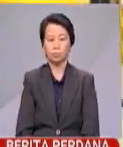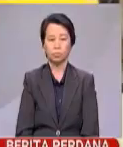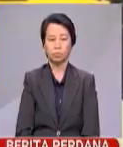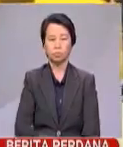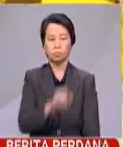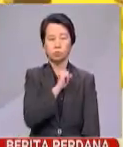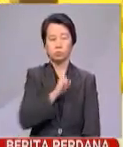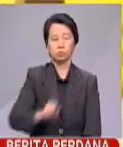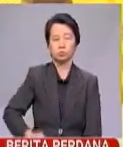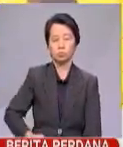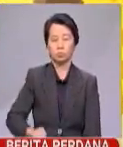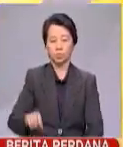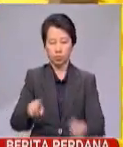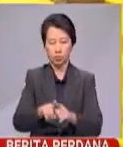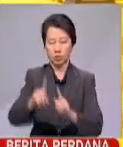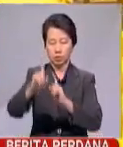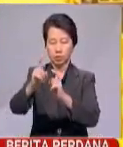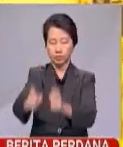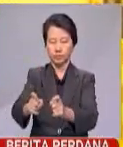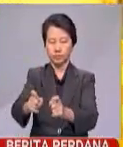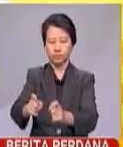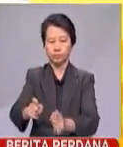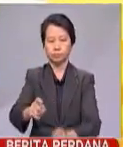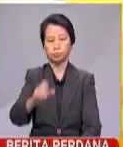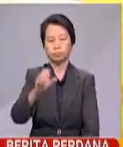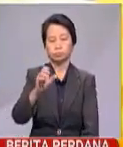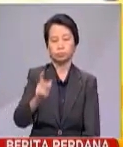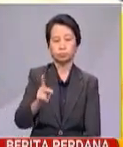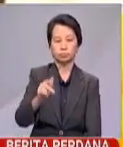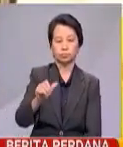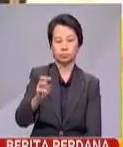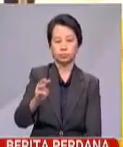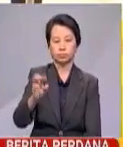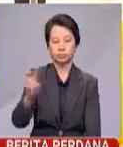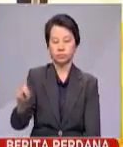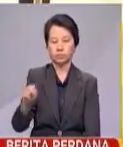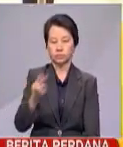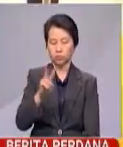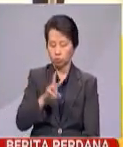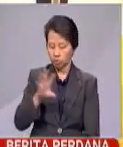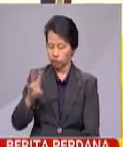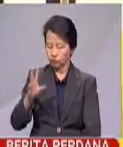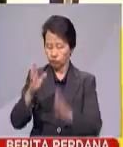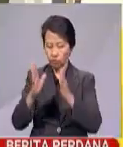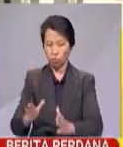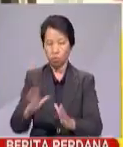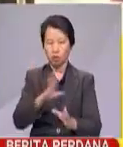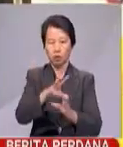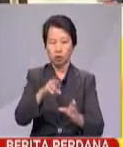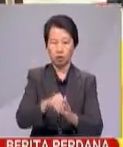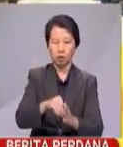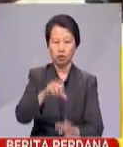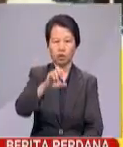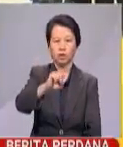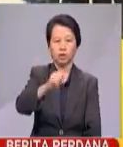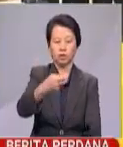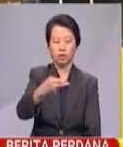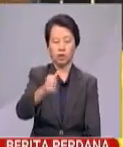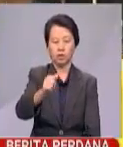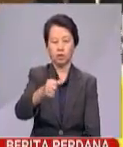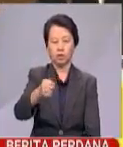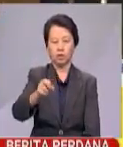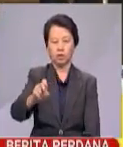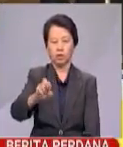Al Sultan Abdullah turut berkenan menganugerahkan Kesatria Mahkota Wilayah kepada 27 penerima termasuk Muhammad Syarul Azban